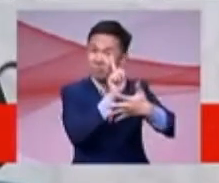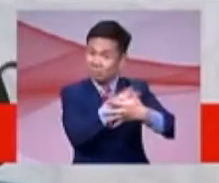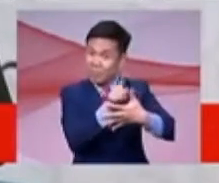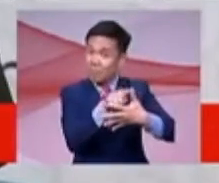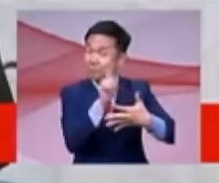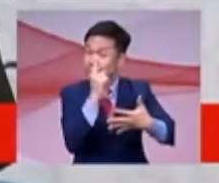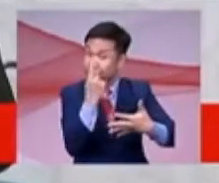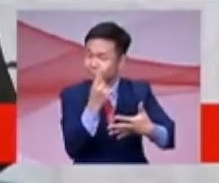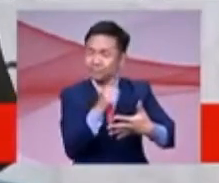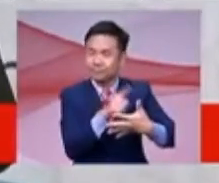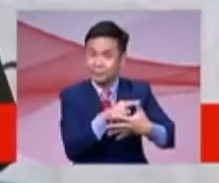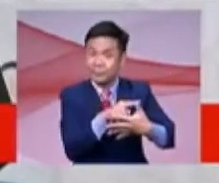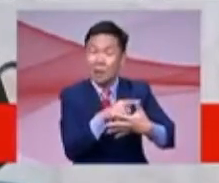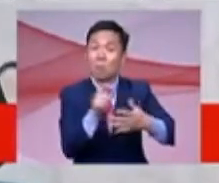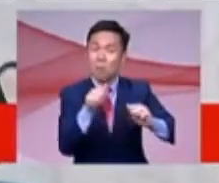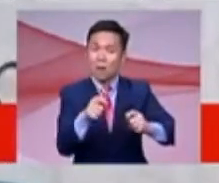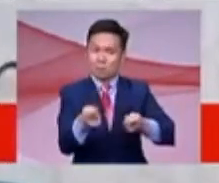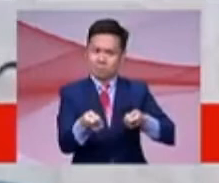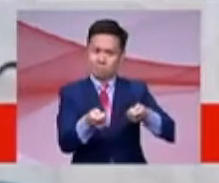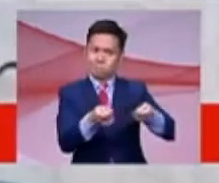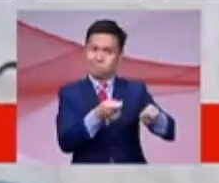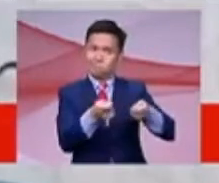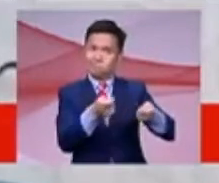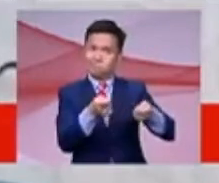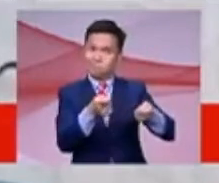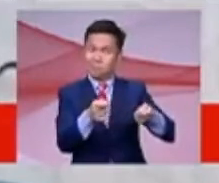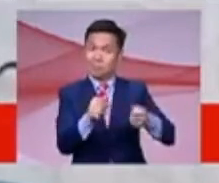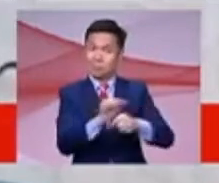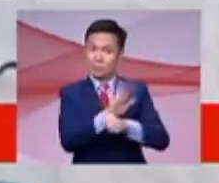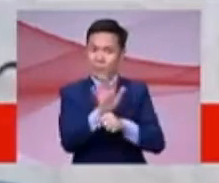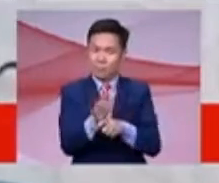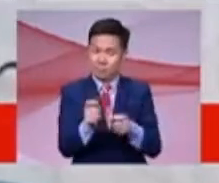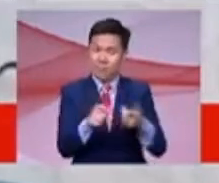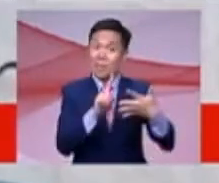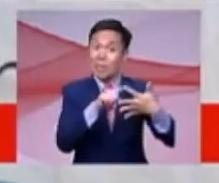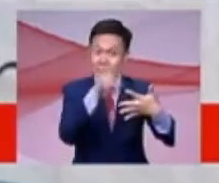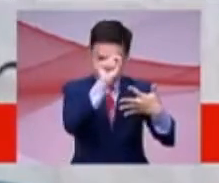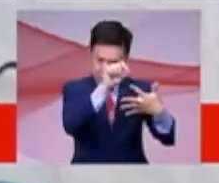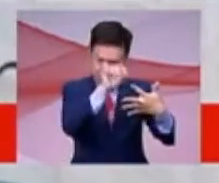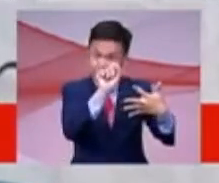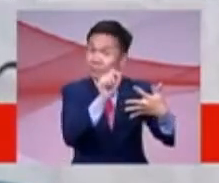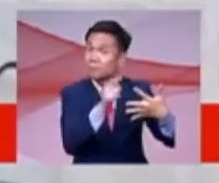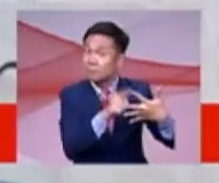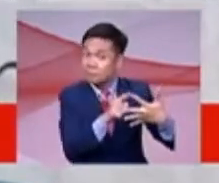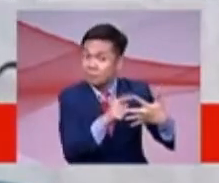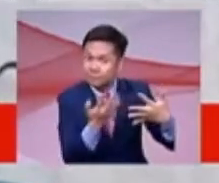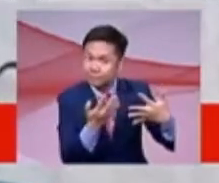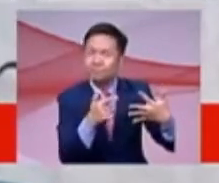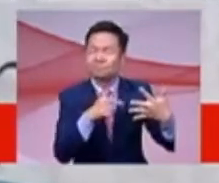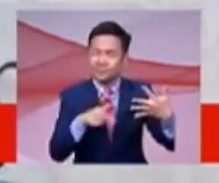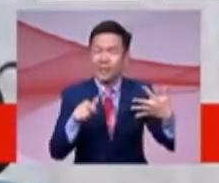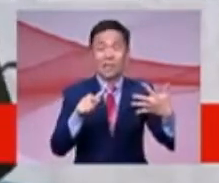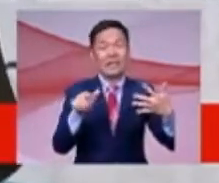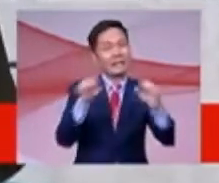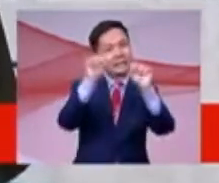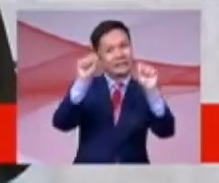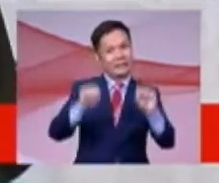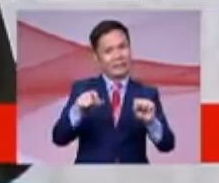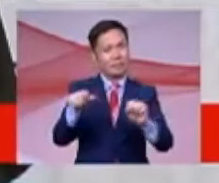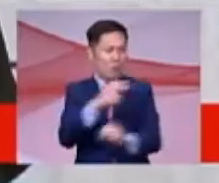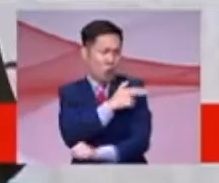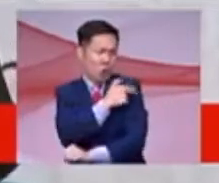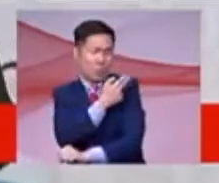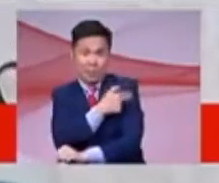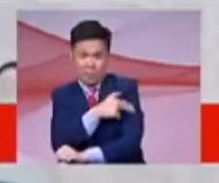kita dapat mengawal jangkitan COVID-19. Yang kedua, pastikan keupayaan sistem kesihatan